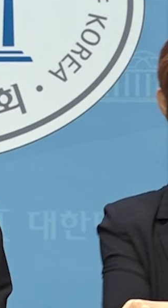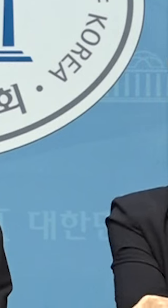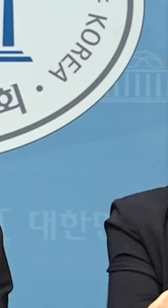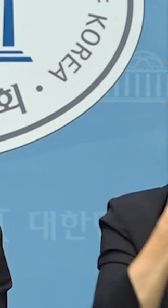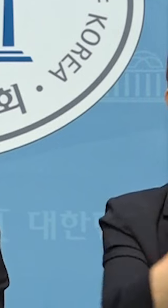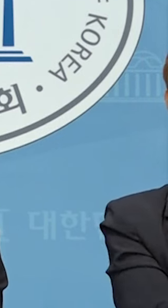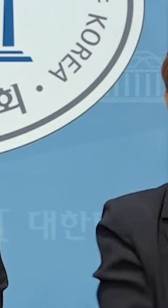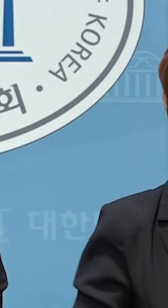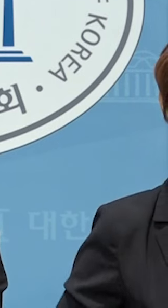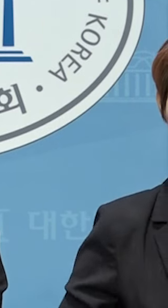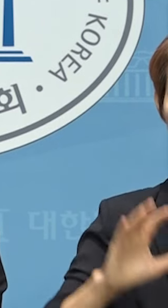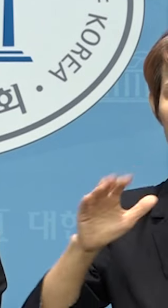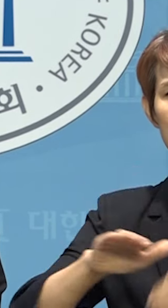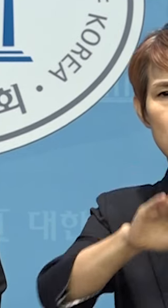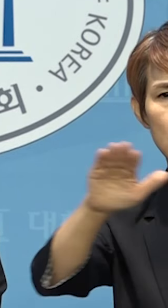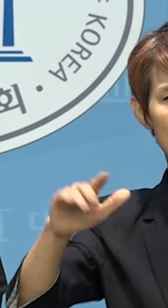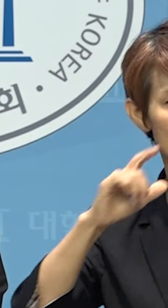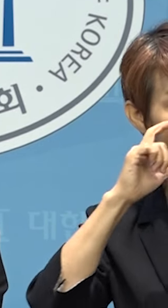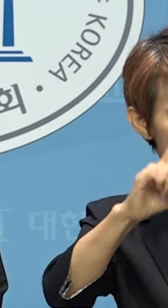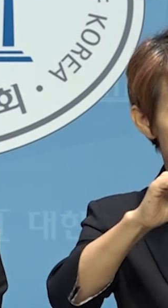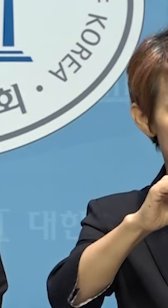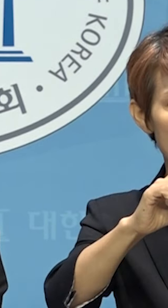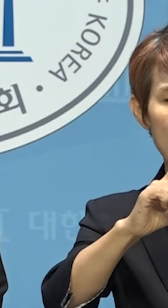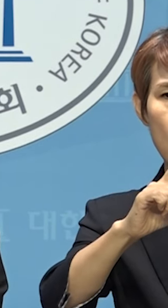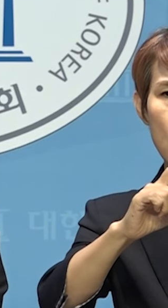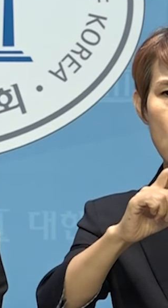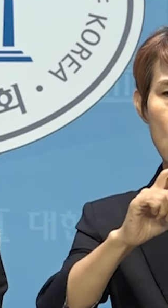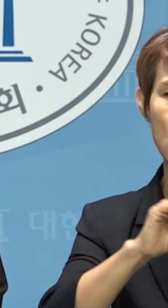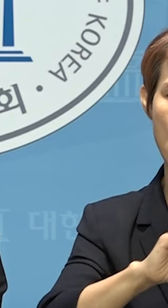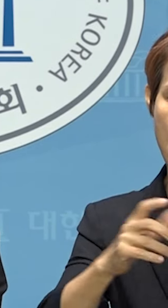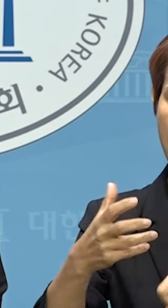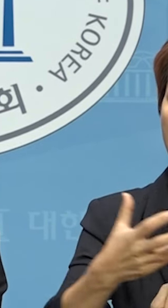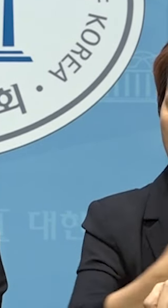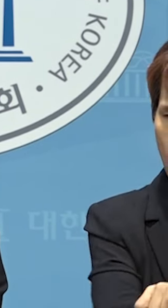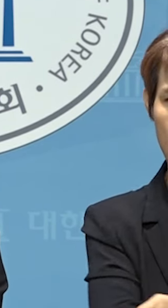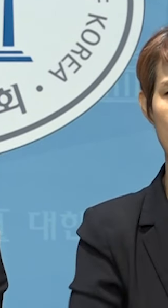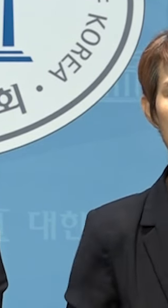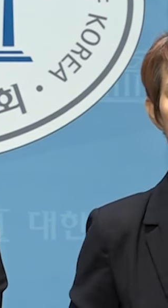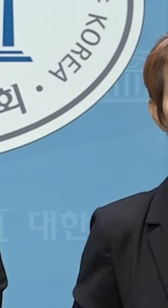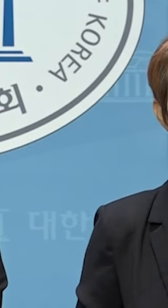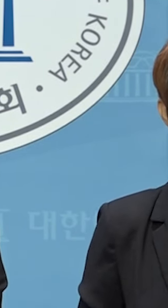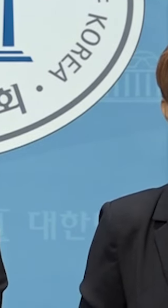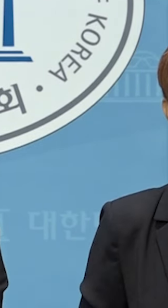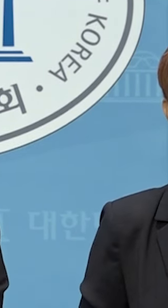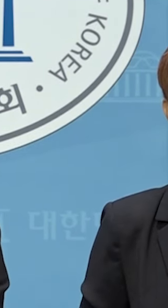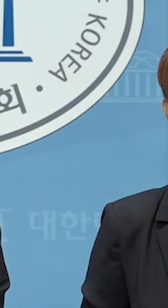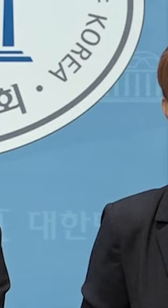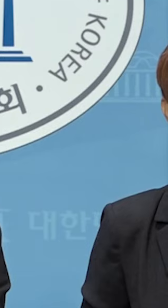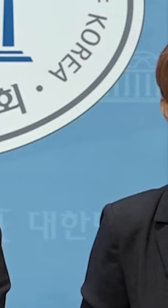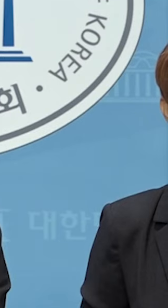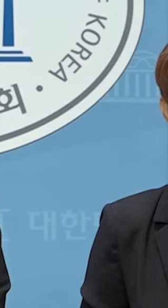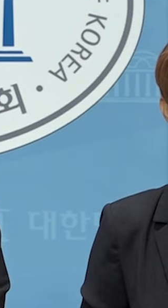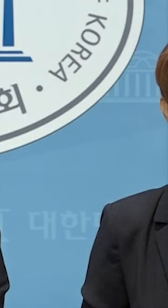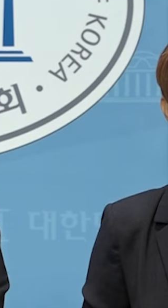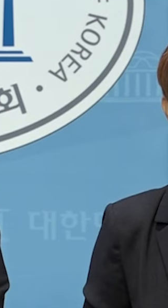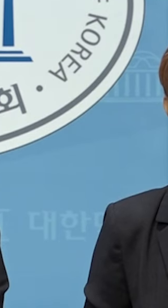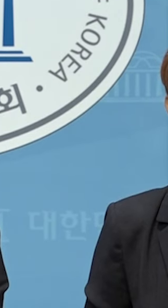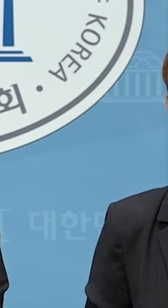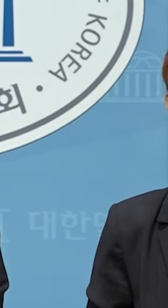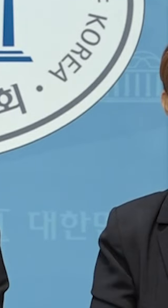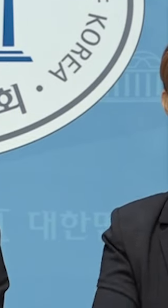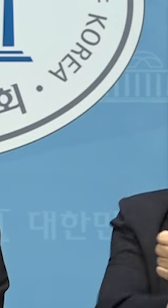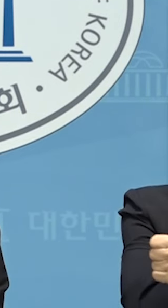향한 국민의 경고음은 점점 커지고 있습니다 이렇게 남용